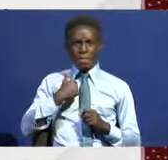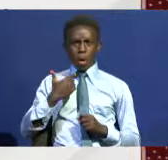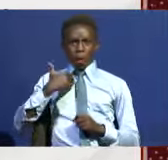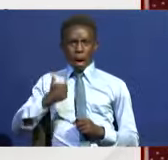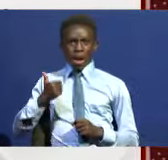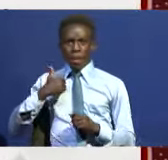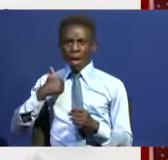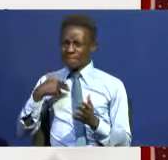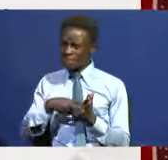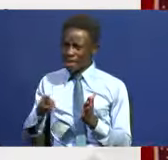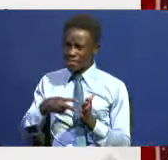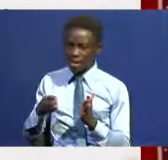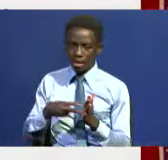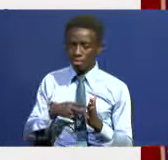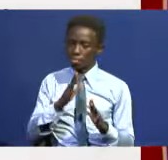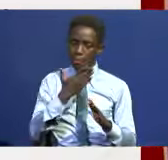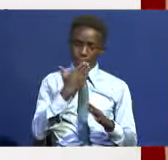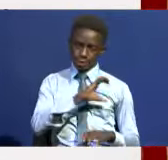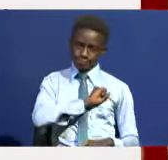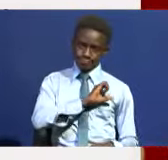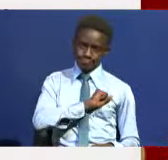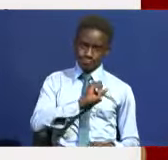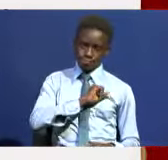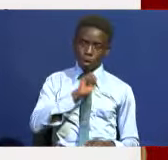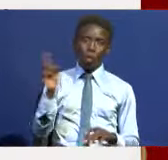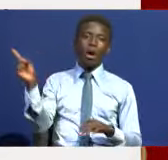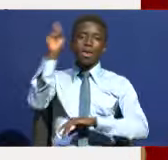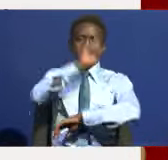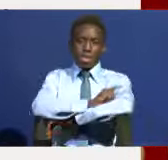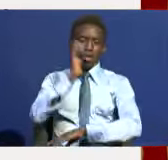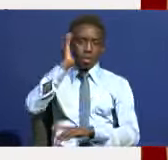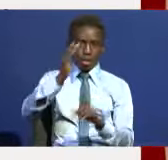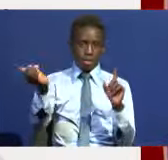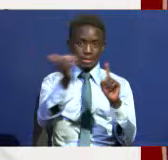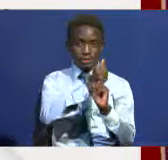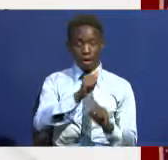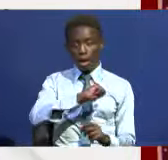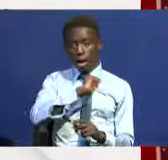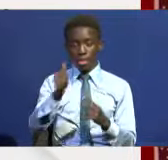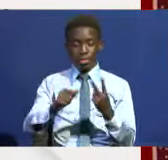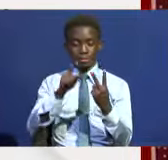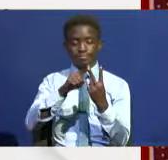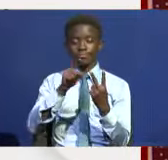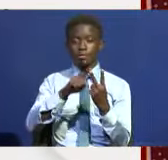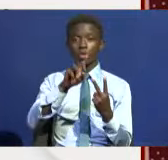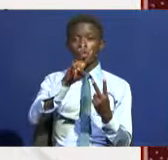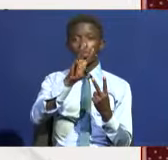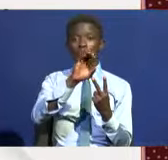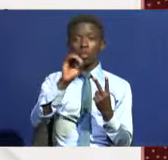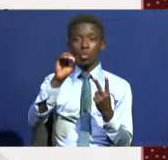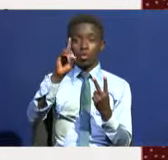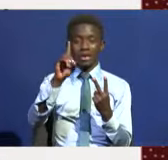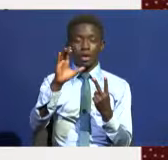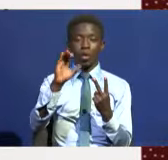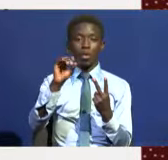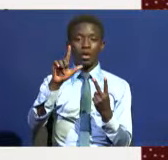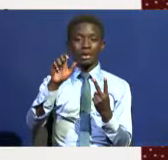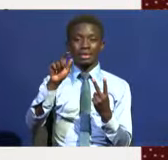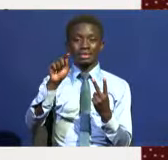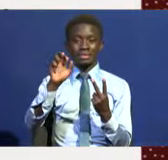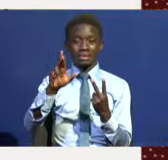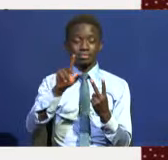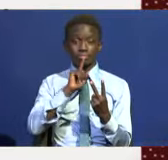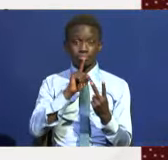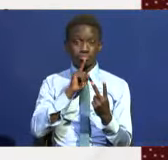subra, ipo siku yaja. Mwingine anasema anaitwa Woodletter, Wood Collector Africana. Anasema maana ya methali hii ni kwamba utapata